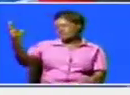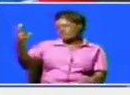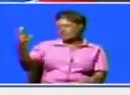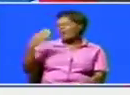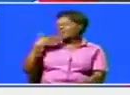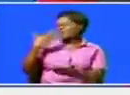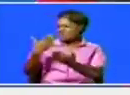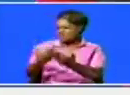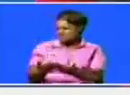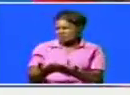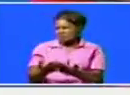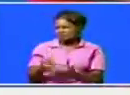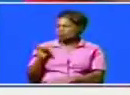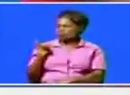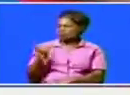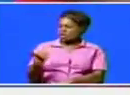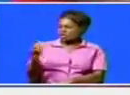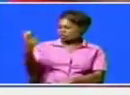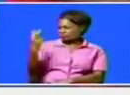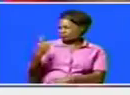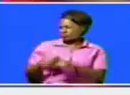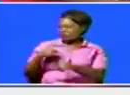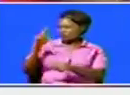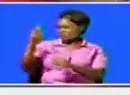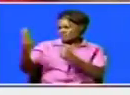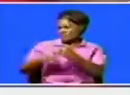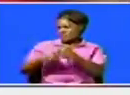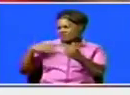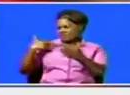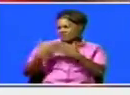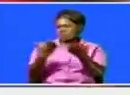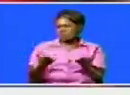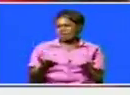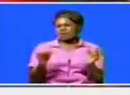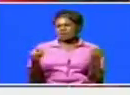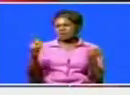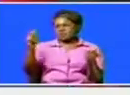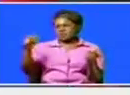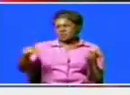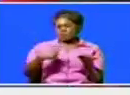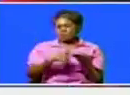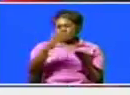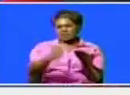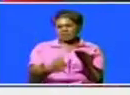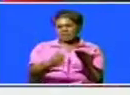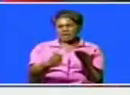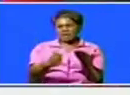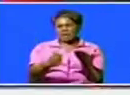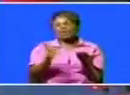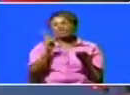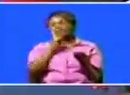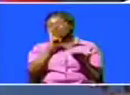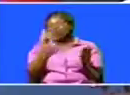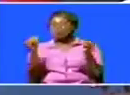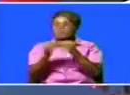shukrani sana kwa kuweza kusalia papo hapo kuanzia saa moja hadi sasa kwenye taarifa za KTN leo weekend. Mola kiridhia kesho pia